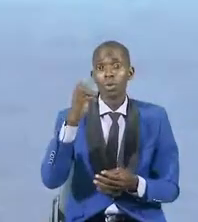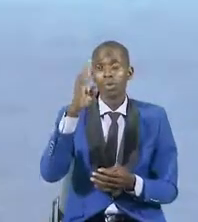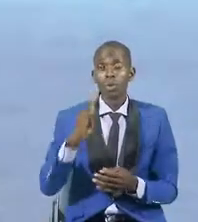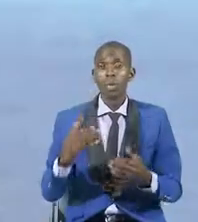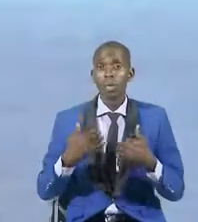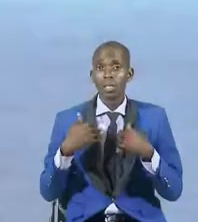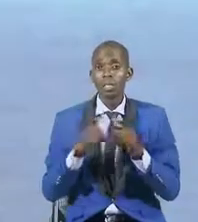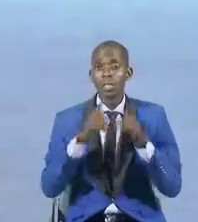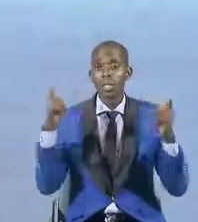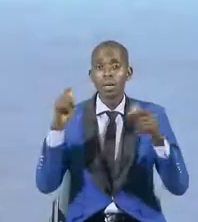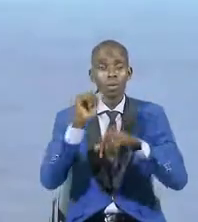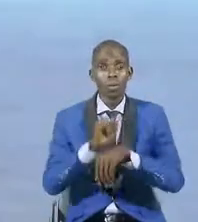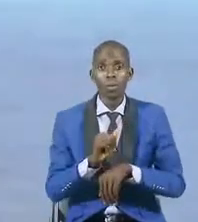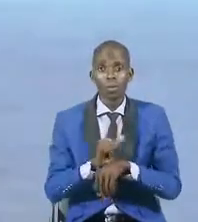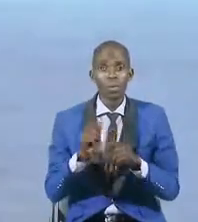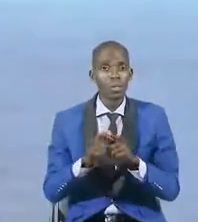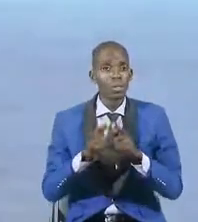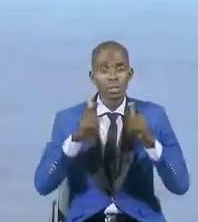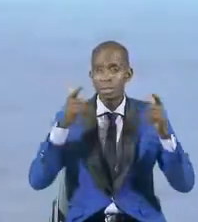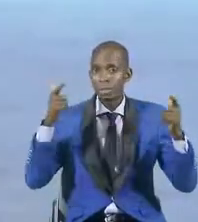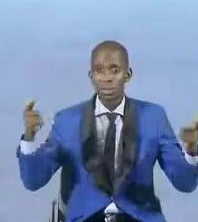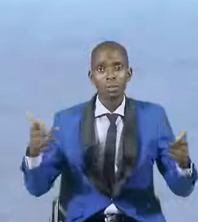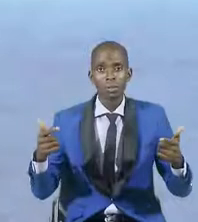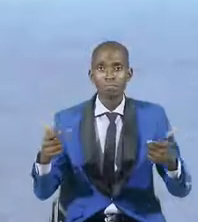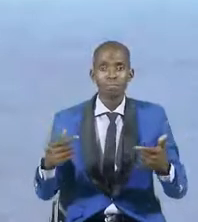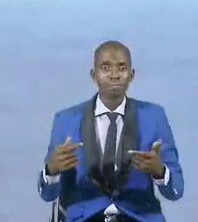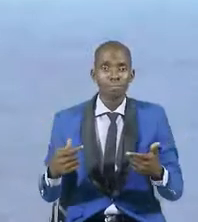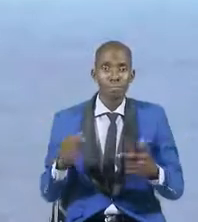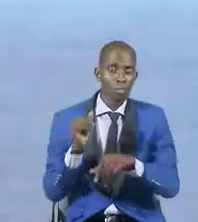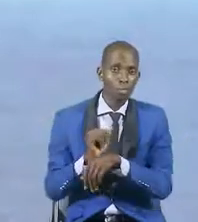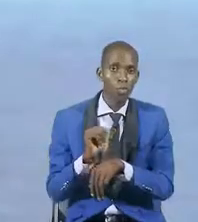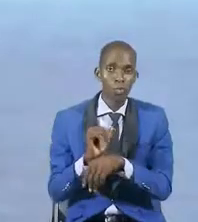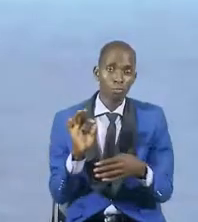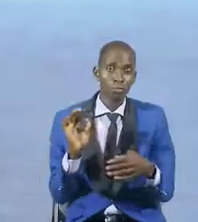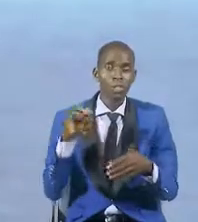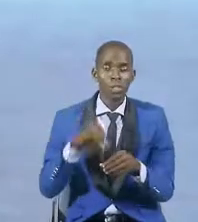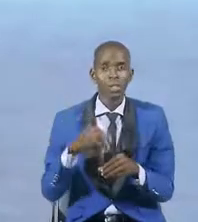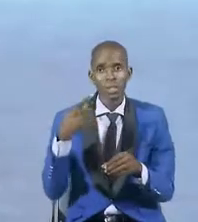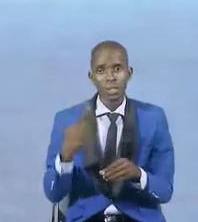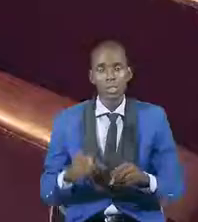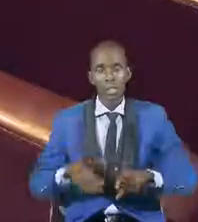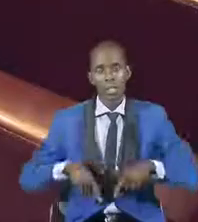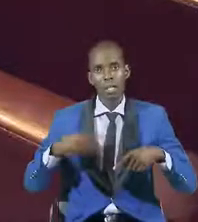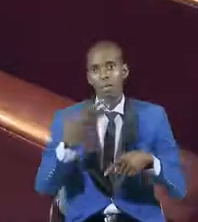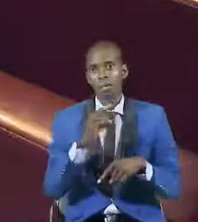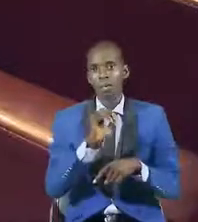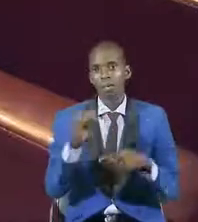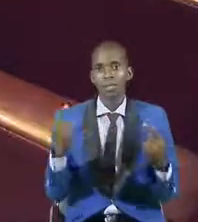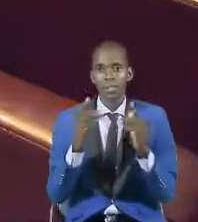a un grand rôle et une grande participation à la conversion